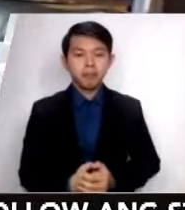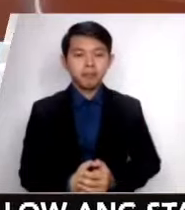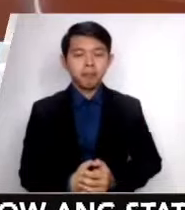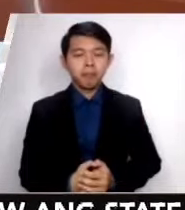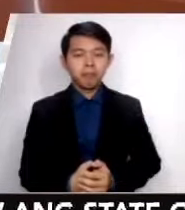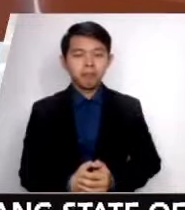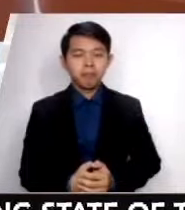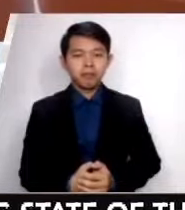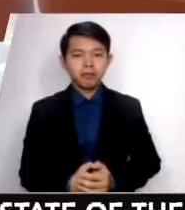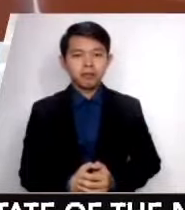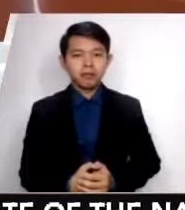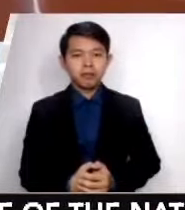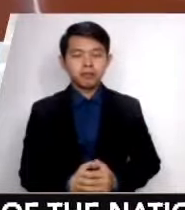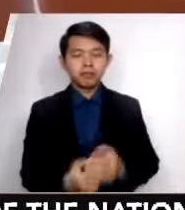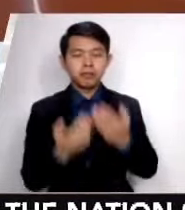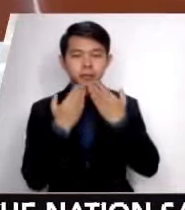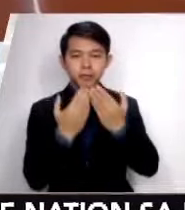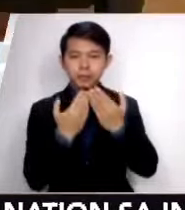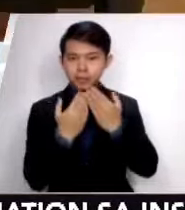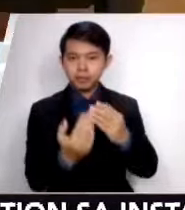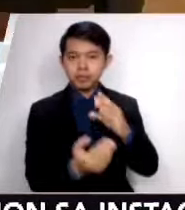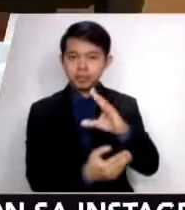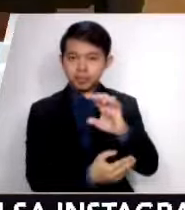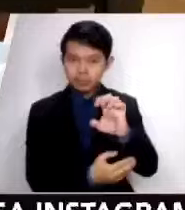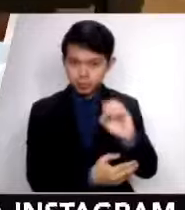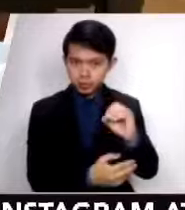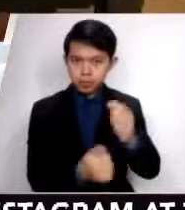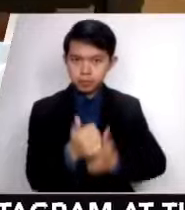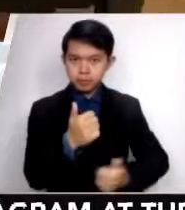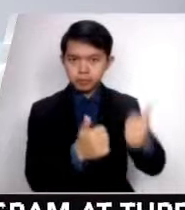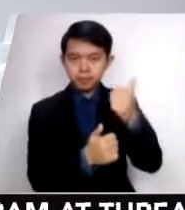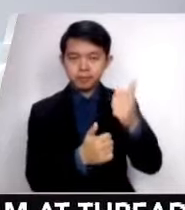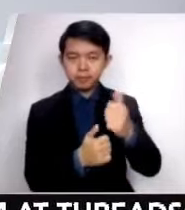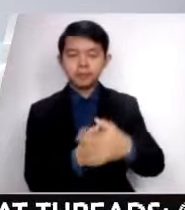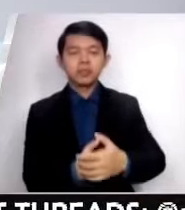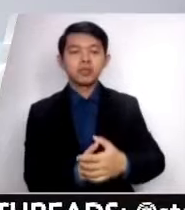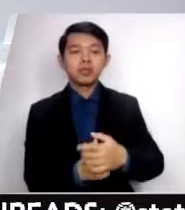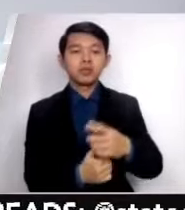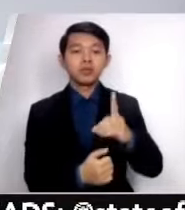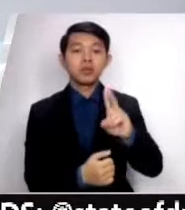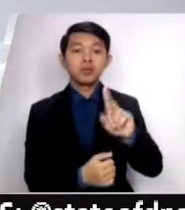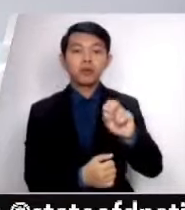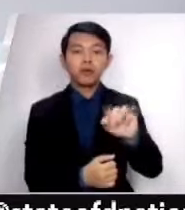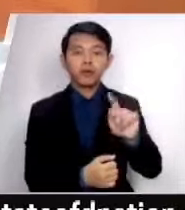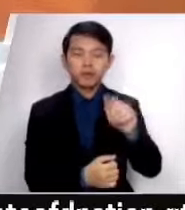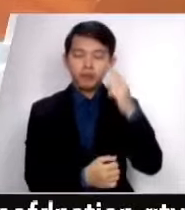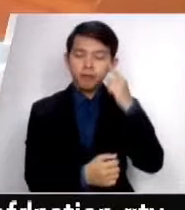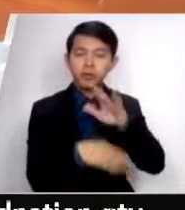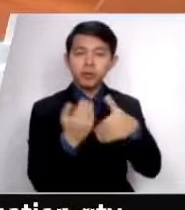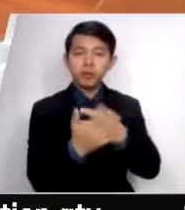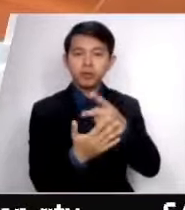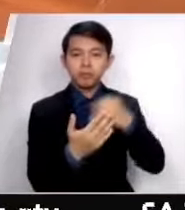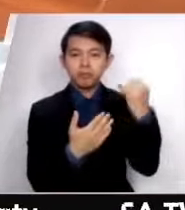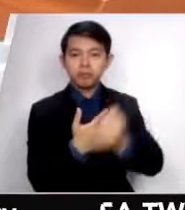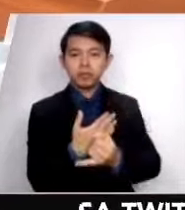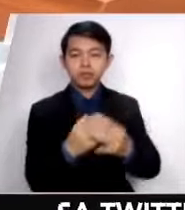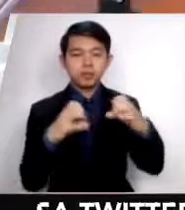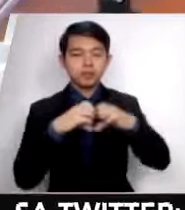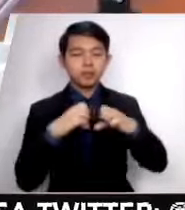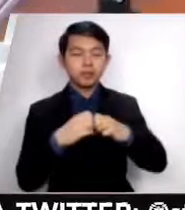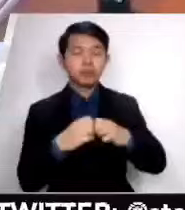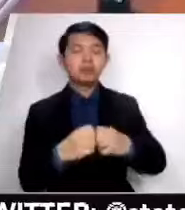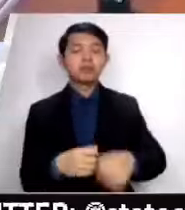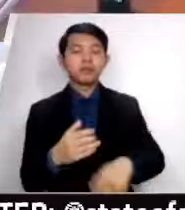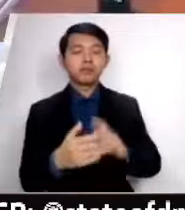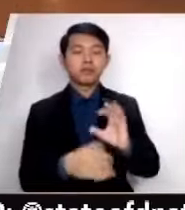CEO Gilberto R. Duavit Jr. sa tulong ng Japanese Embassy sa mga proyekto ng GMA Kapuso Foundation. Gayun din